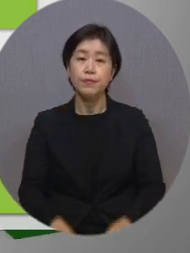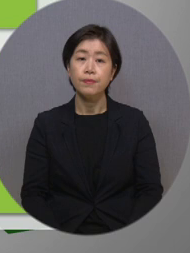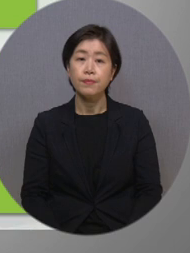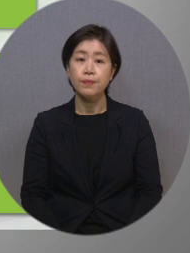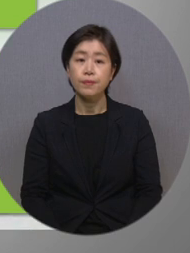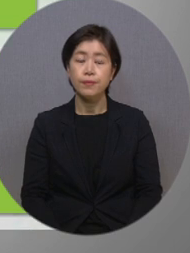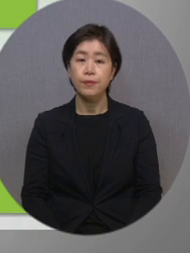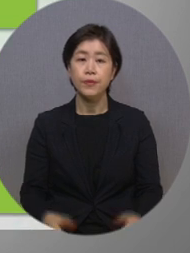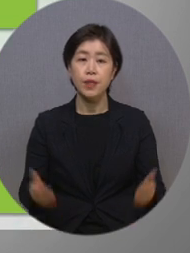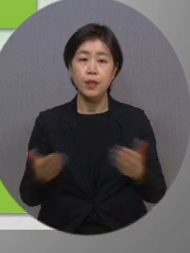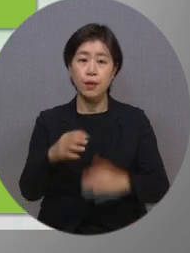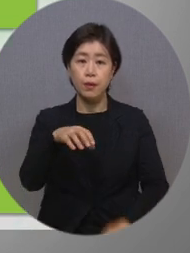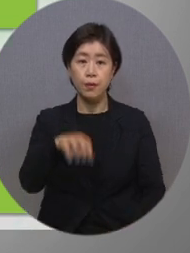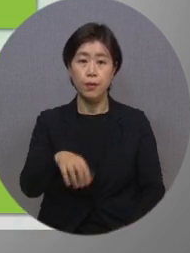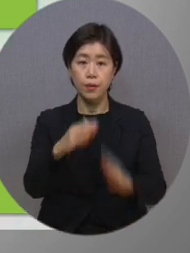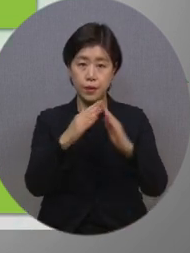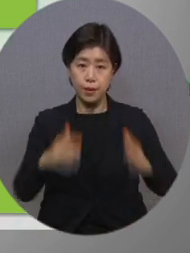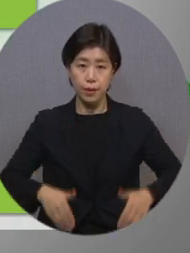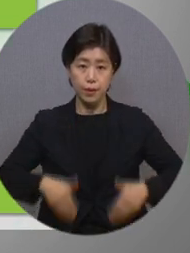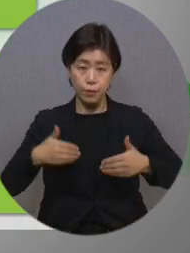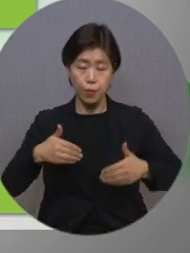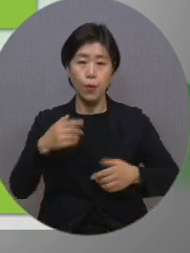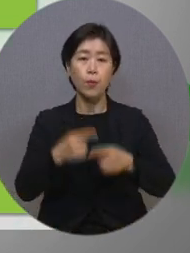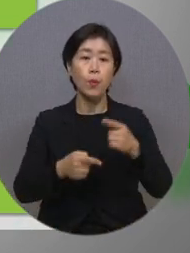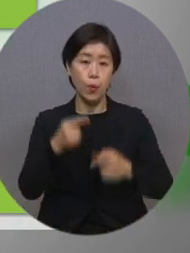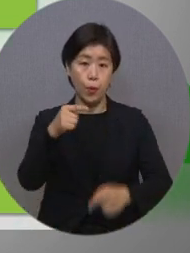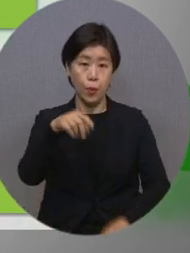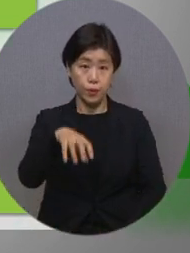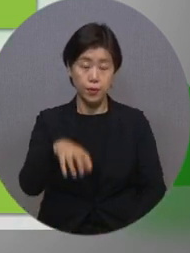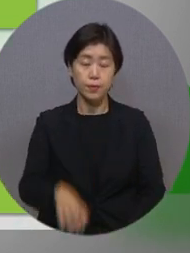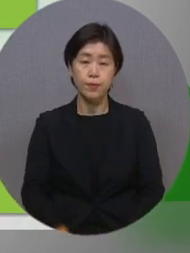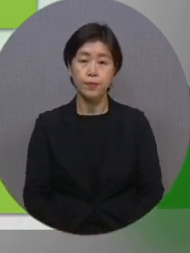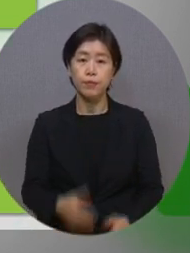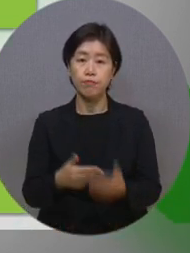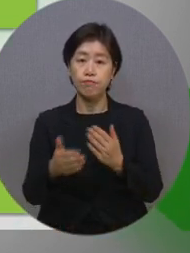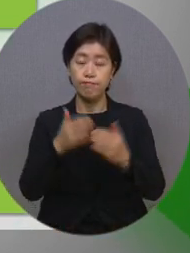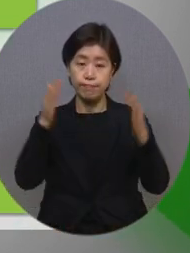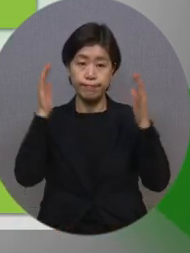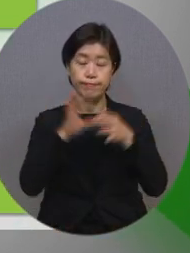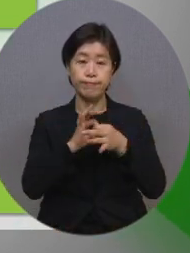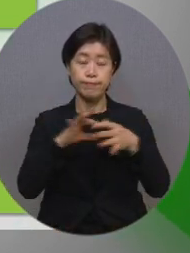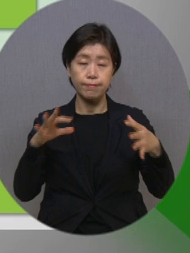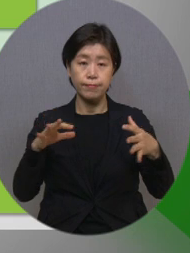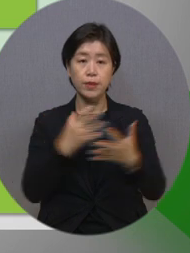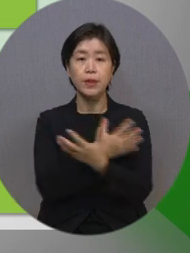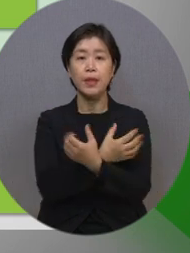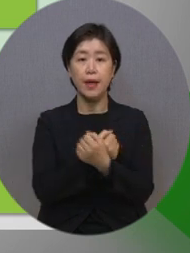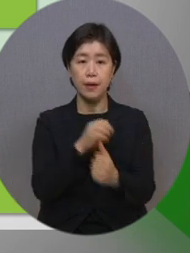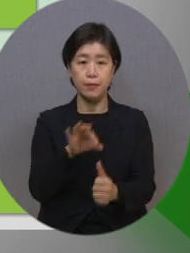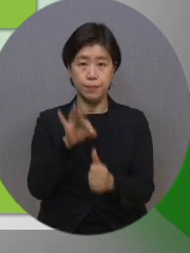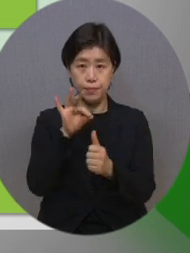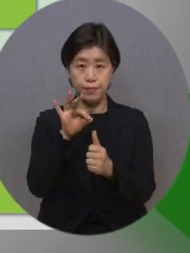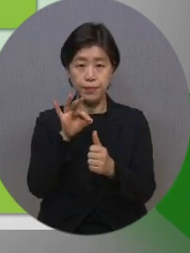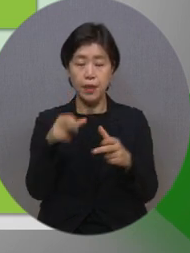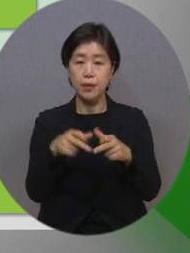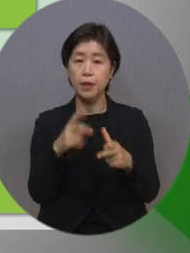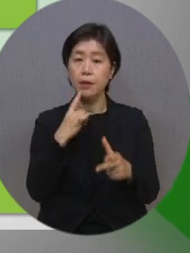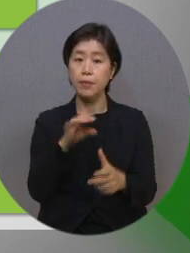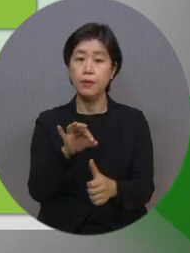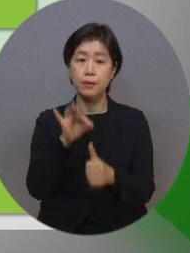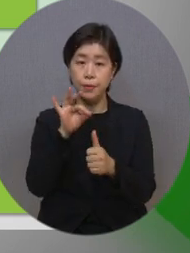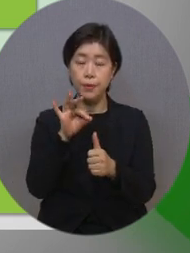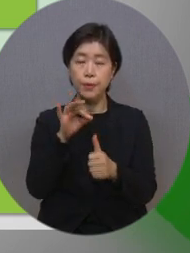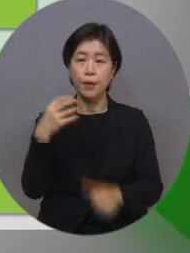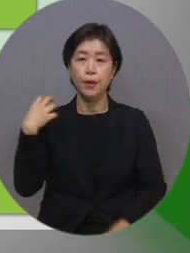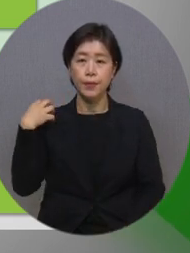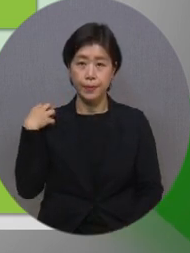근무지는 전남 목포시입니다. 경력과 학력은 무관하며 계약직을 모집합니다. 장애인만